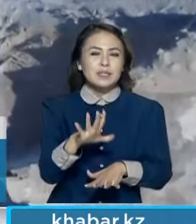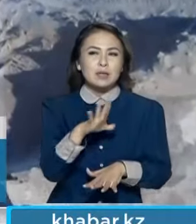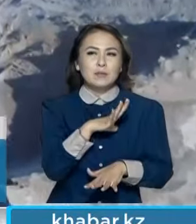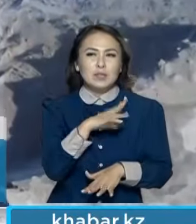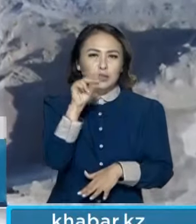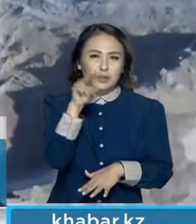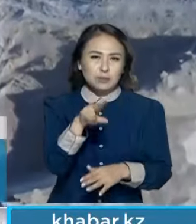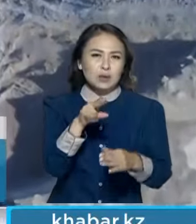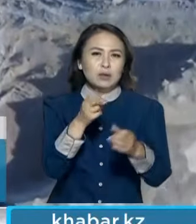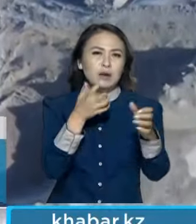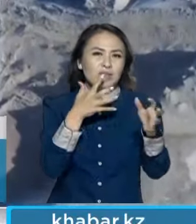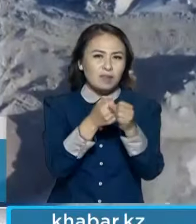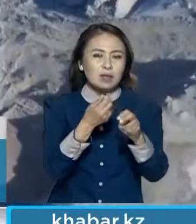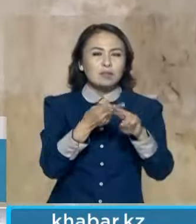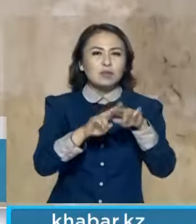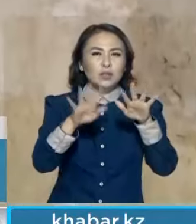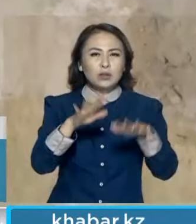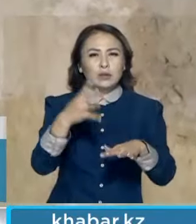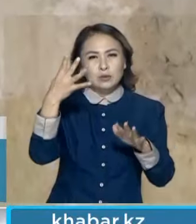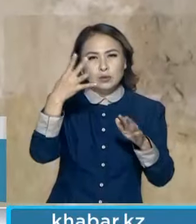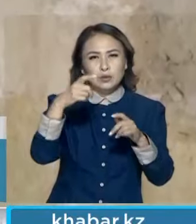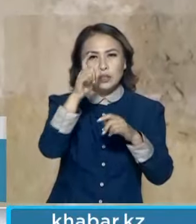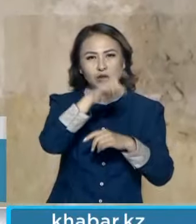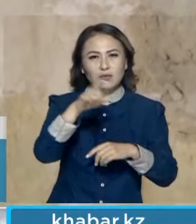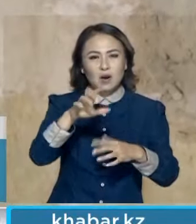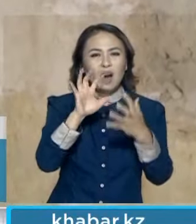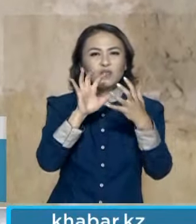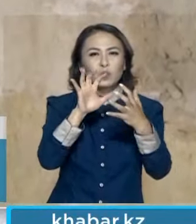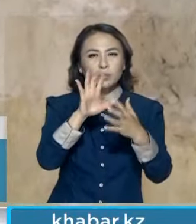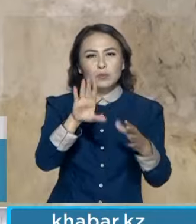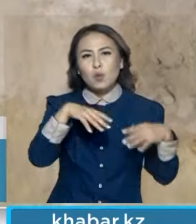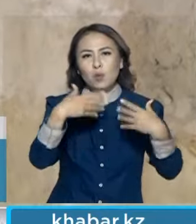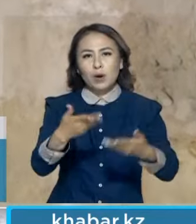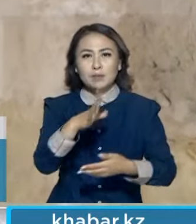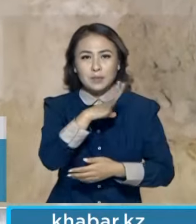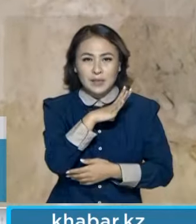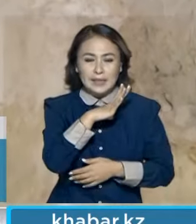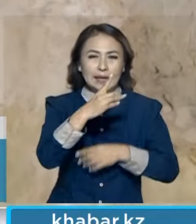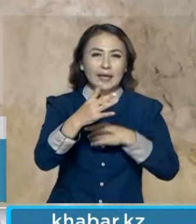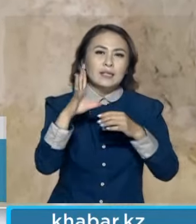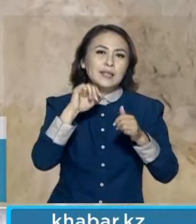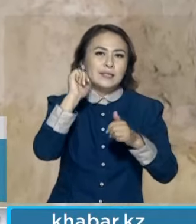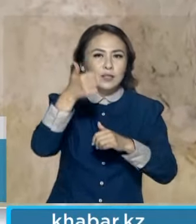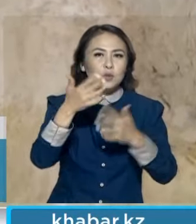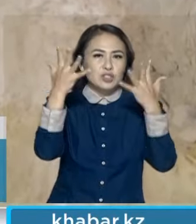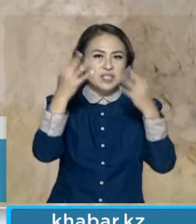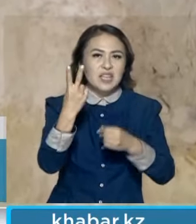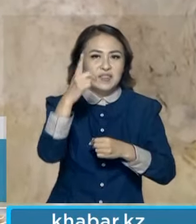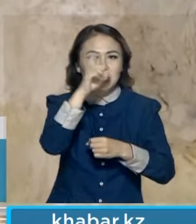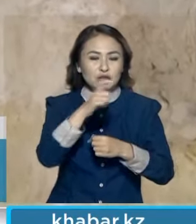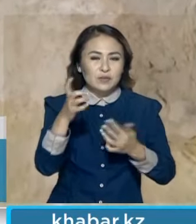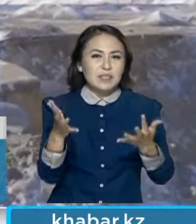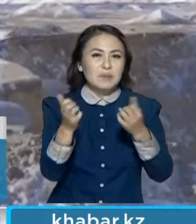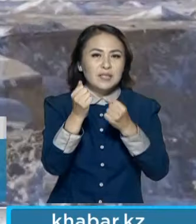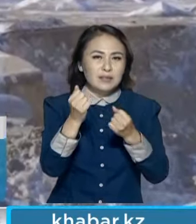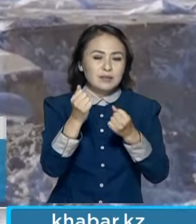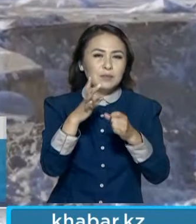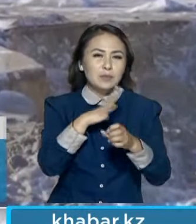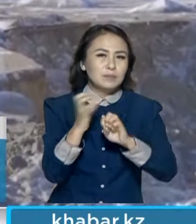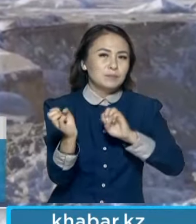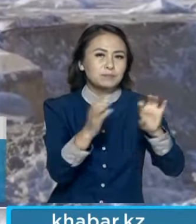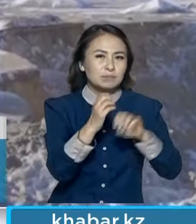опырылып, тереңдігі 75 метр шұңқырға 4 адам отырған автобус құлап кеткен еді. Келесі күні 2 құтқарушының денесі сыртқа